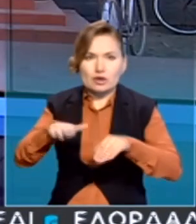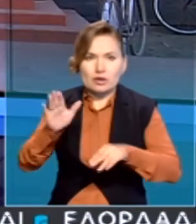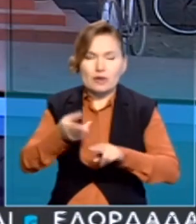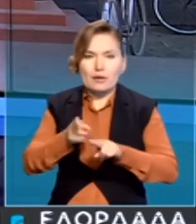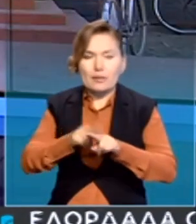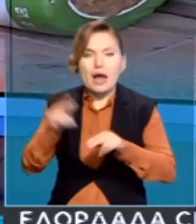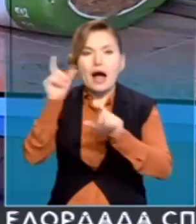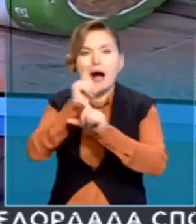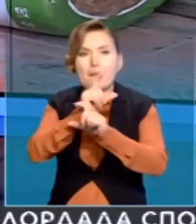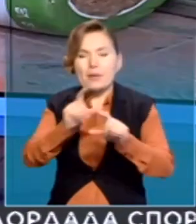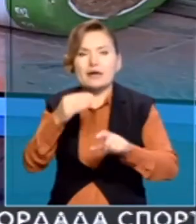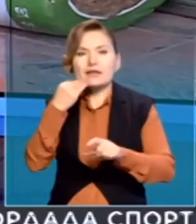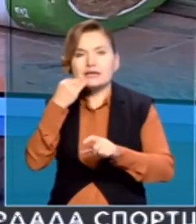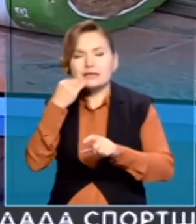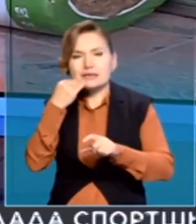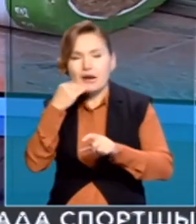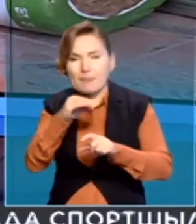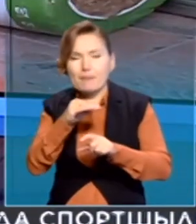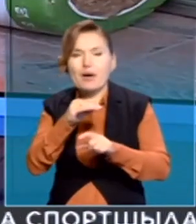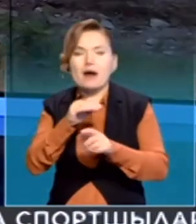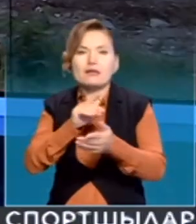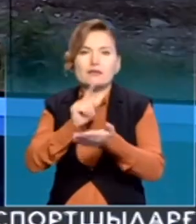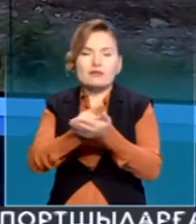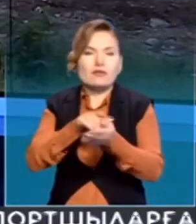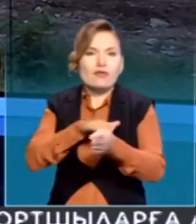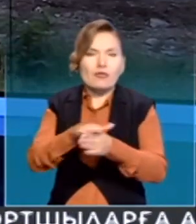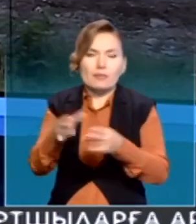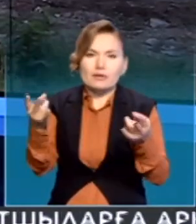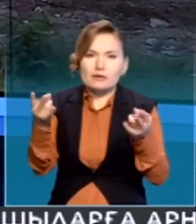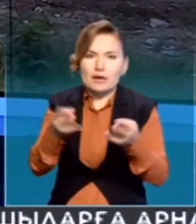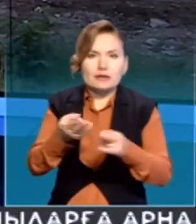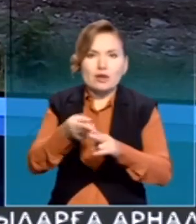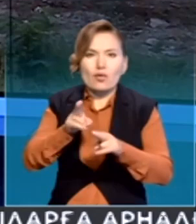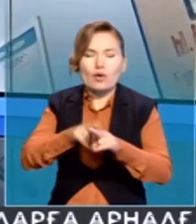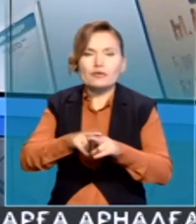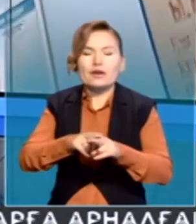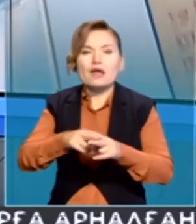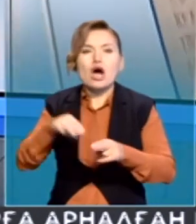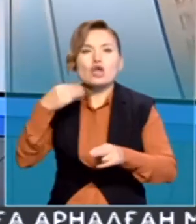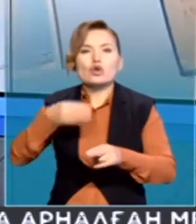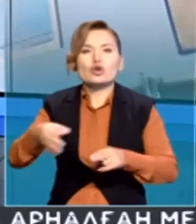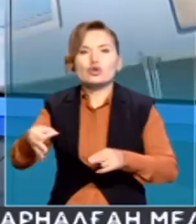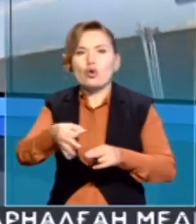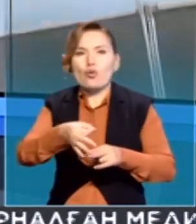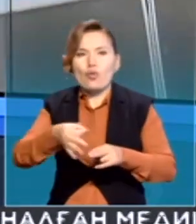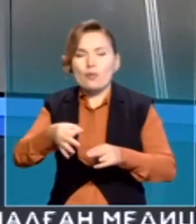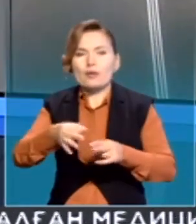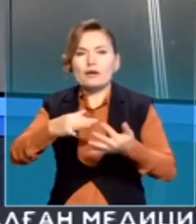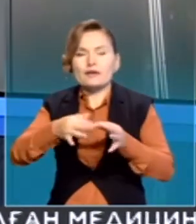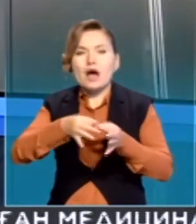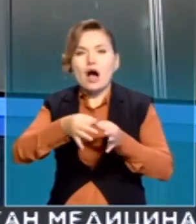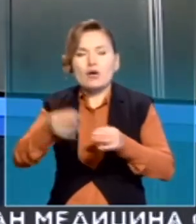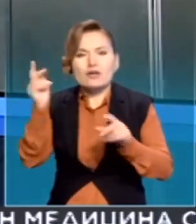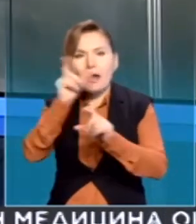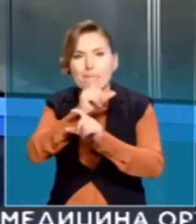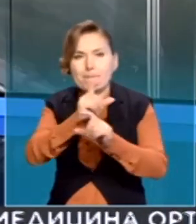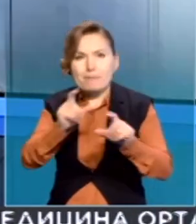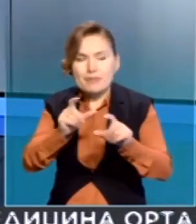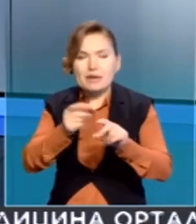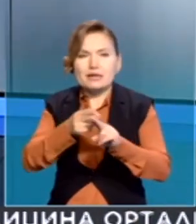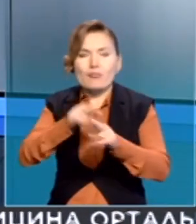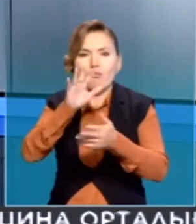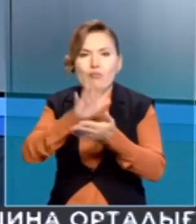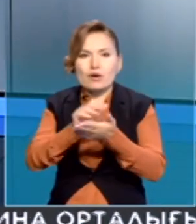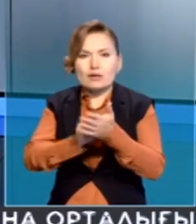Ya bu mektepterde sapalı edip salmasa saldarı kıyın. Türkistan oblısının 7 qazına ağılındağı mektep apattı dep tanıldı. Bilim uyasının